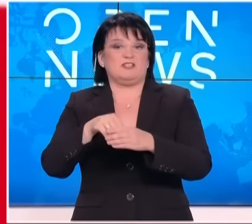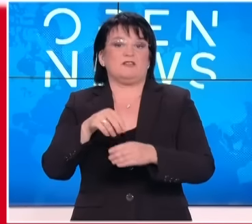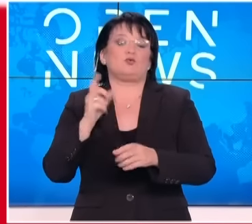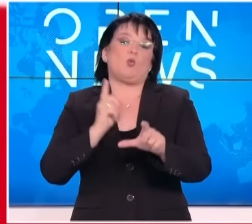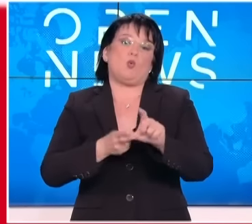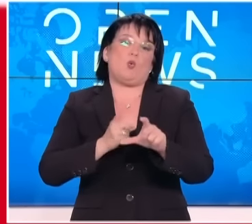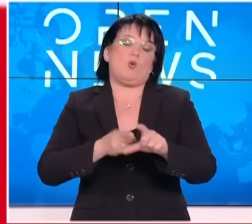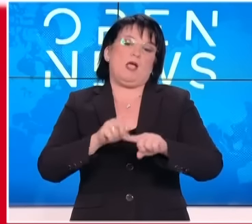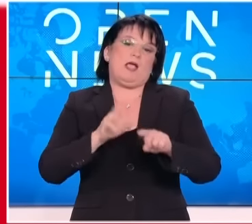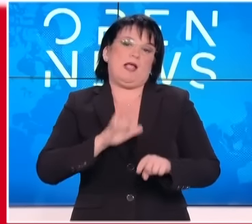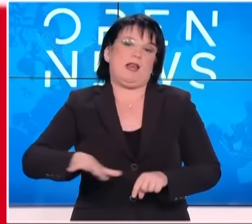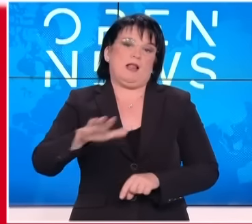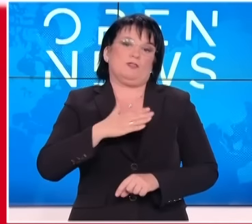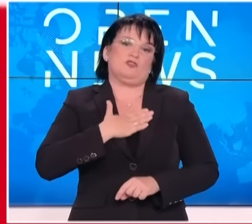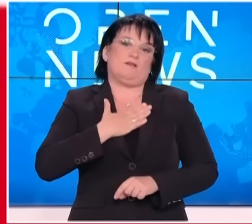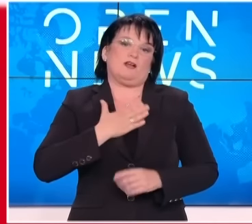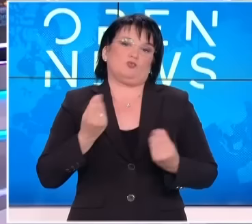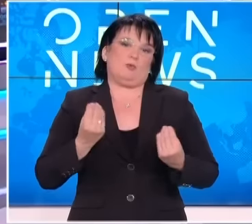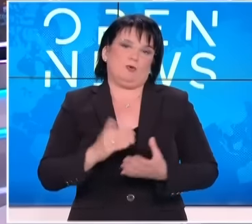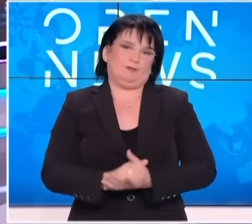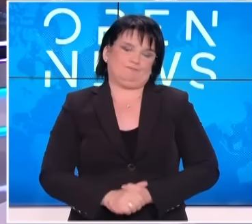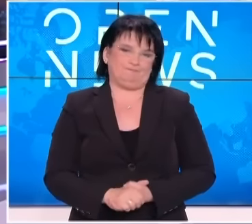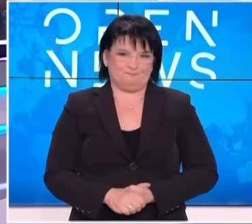κομμουνιστικό κόμμα ελλάδας να στε καλά ευχαριστούμε πολύ εγώ ευχαριστώ